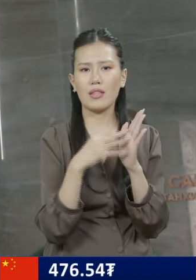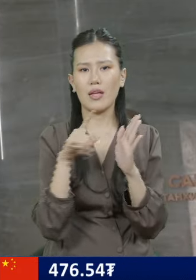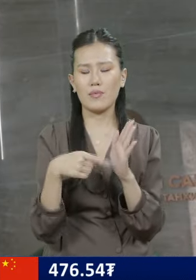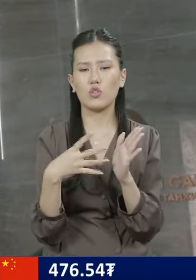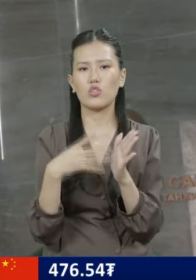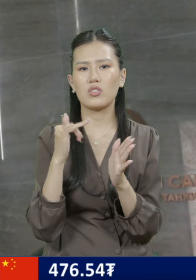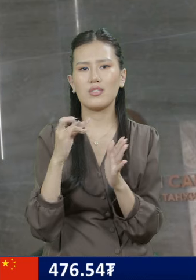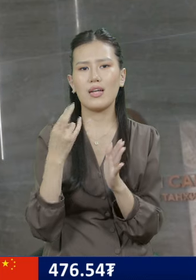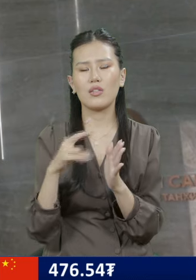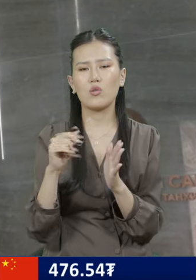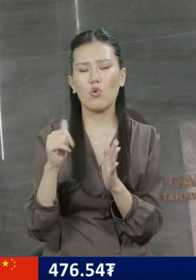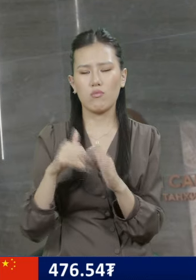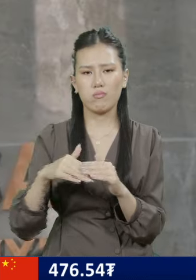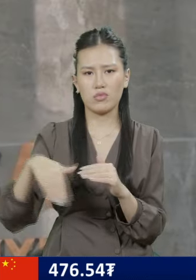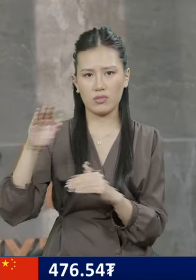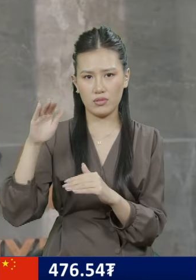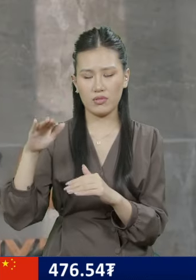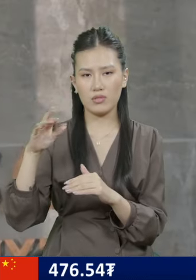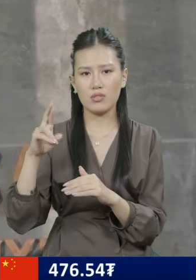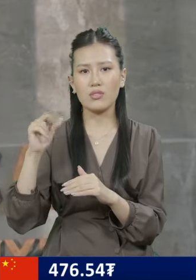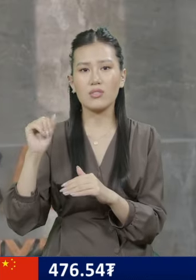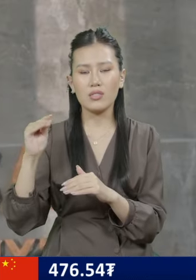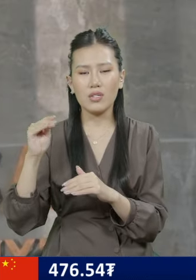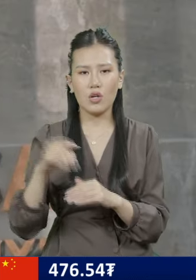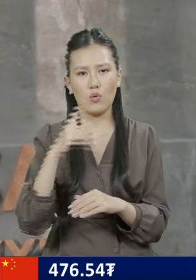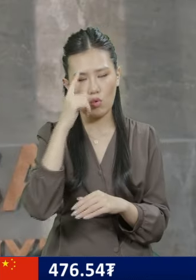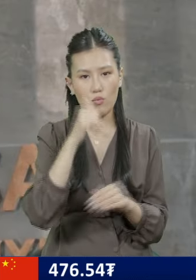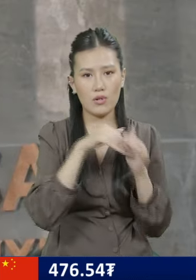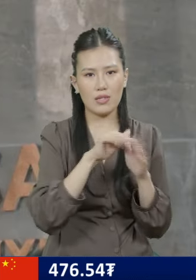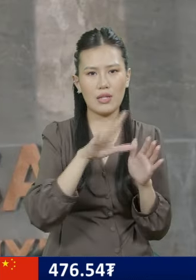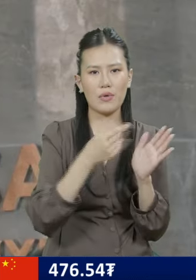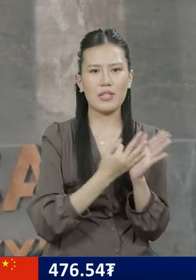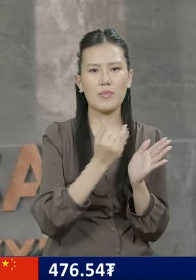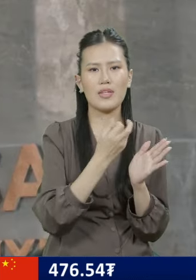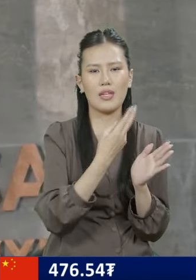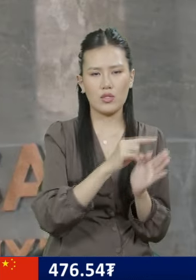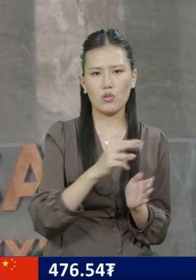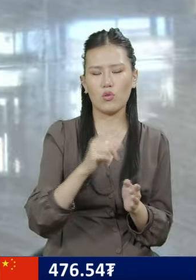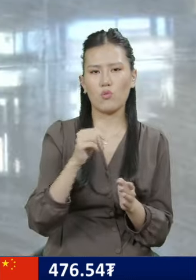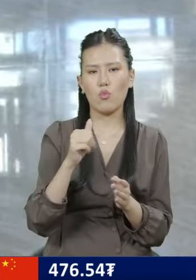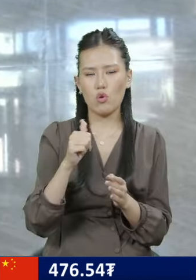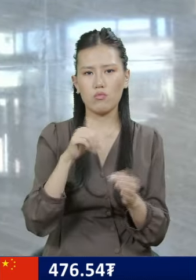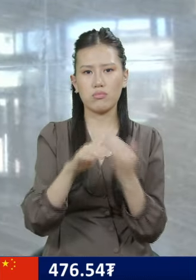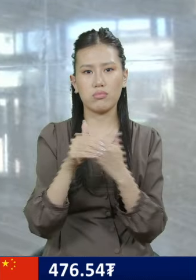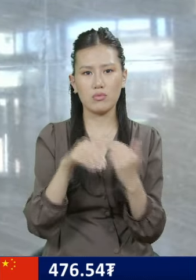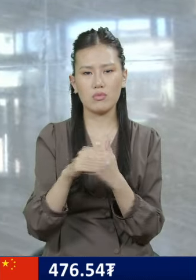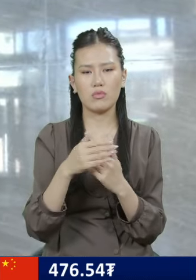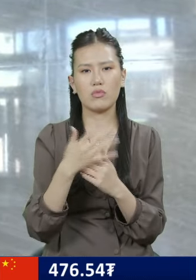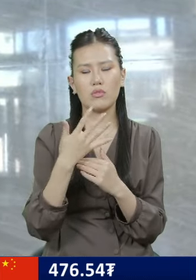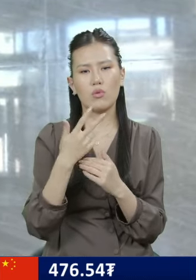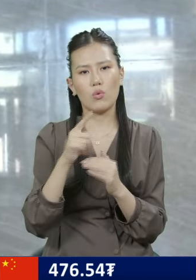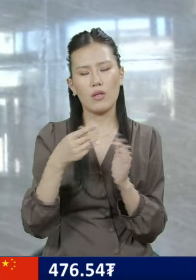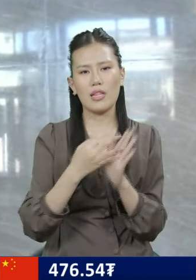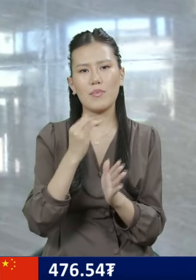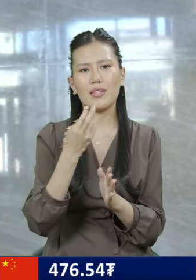төгрөгөөр өсчээ. За ингэж өсгөө төгрөгийн хадгаламж 5.8 их найд төгрөгийн харилцах 3.8 их найд төгрөгөөр нэмэгдсэн нь